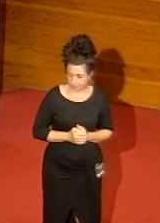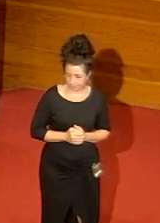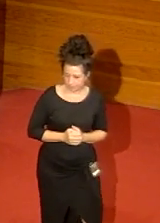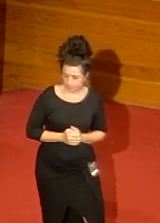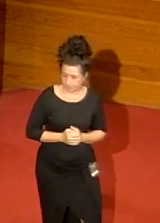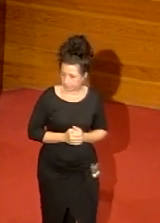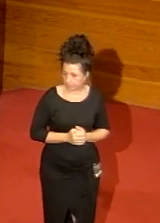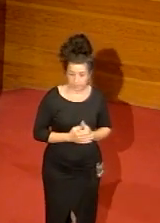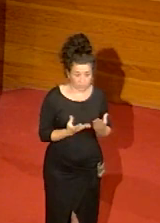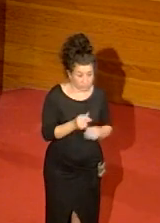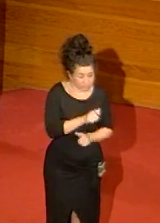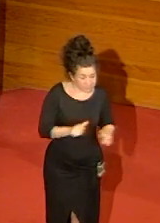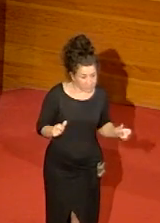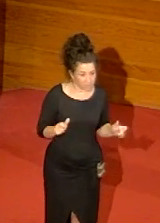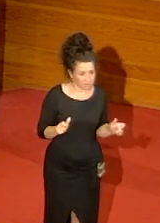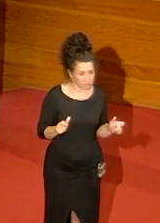Jende askok